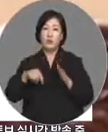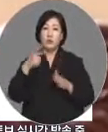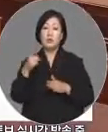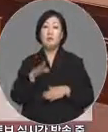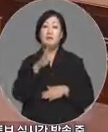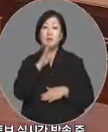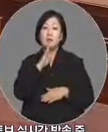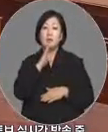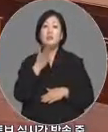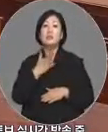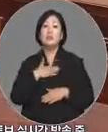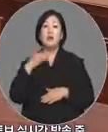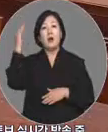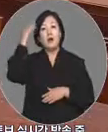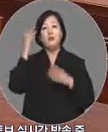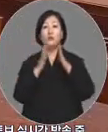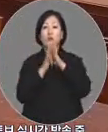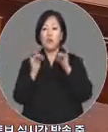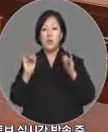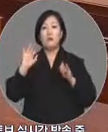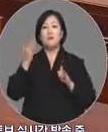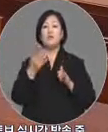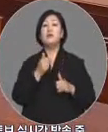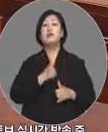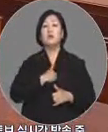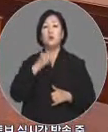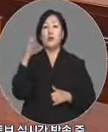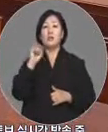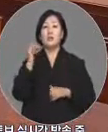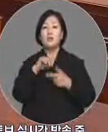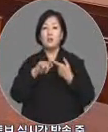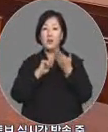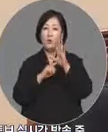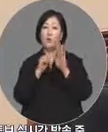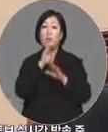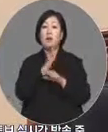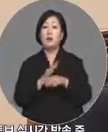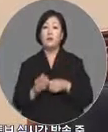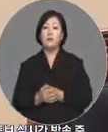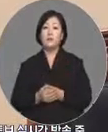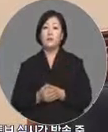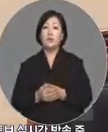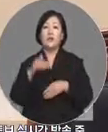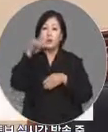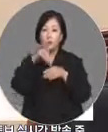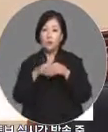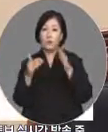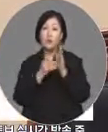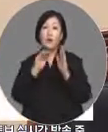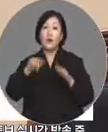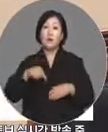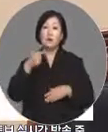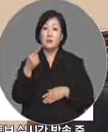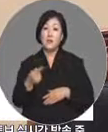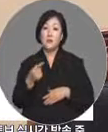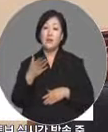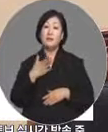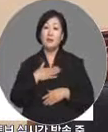비로소 진정한 대한민국 국민이 됐다는 생각을 하게 됐다고 말합니다. 찍고 나오는 순간 내가